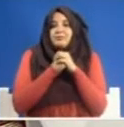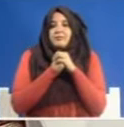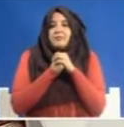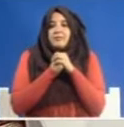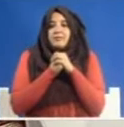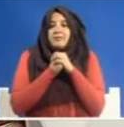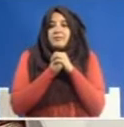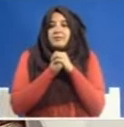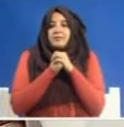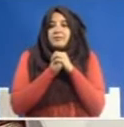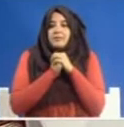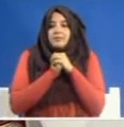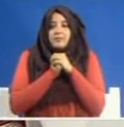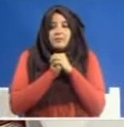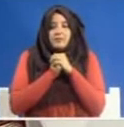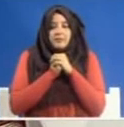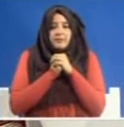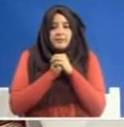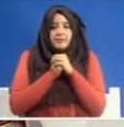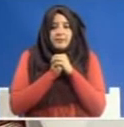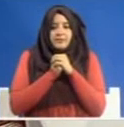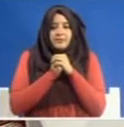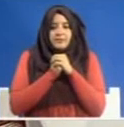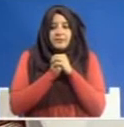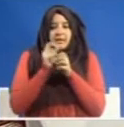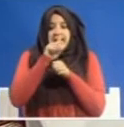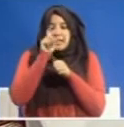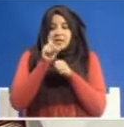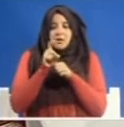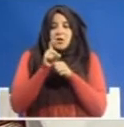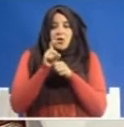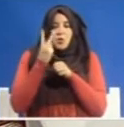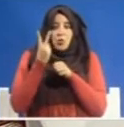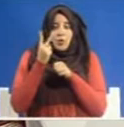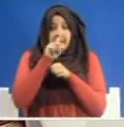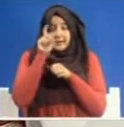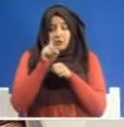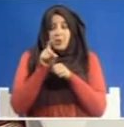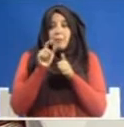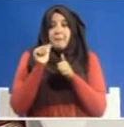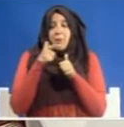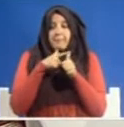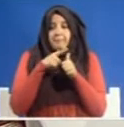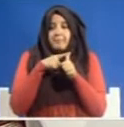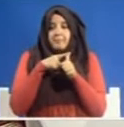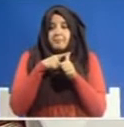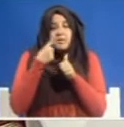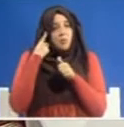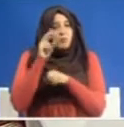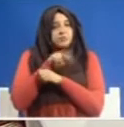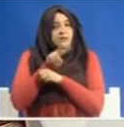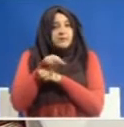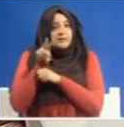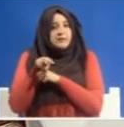سؤالك. مرحبا. فيما يخص لي سؤال، لي سؤالين فيما يخص زيارة